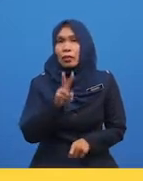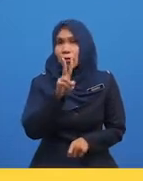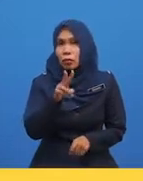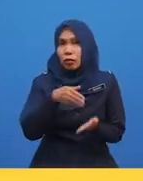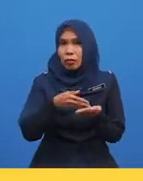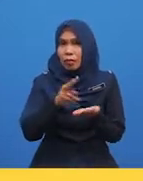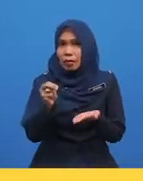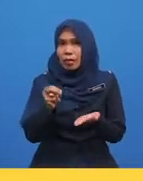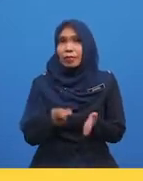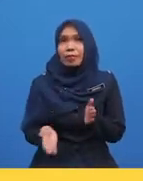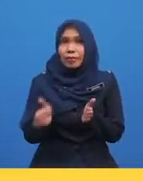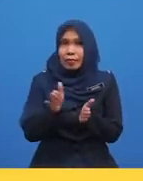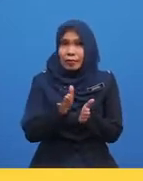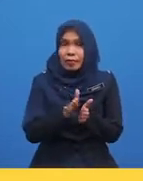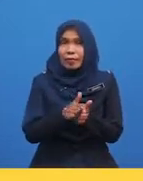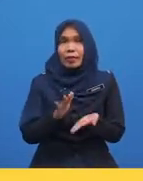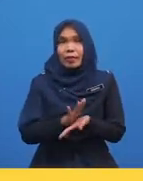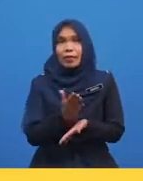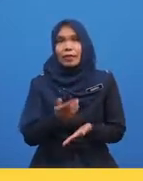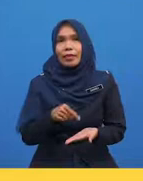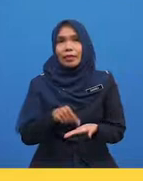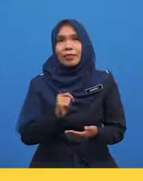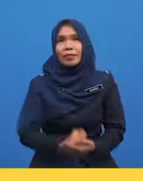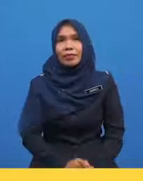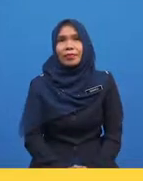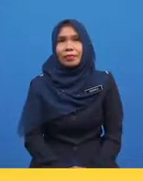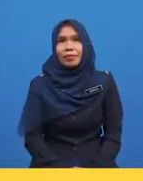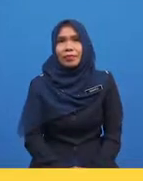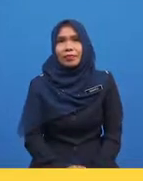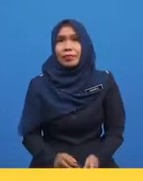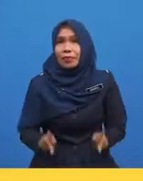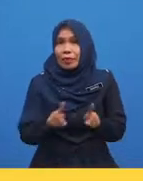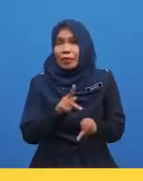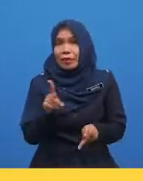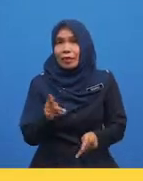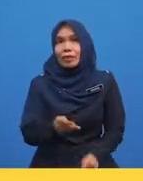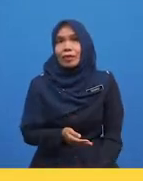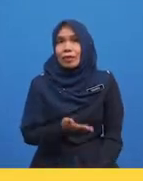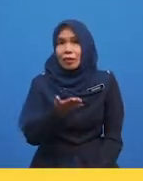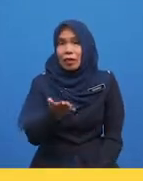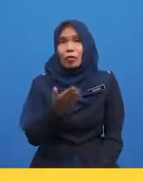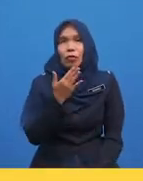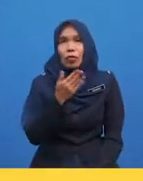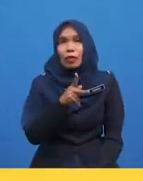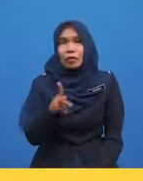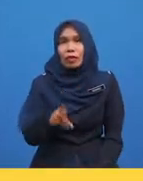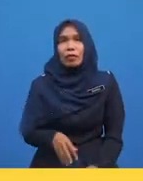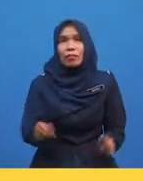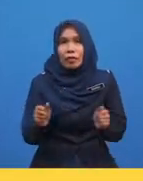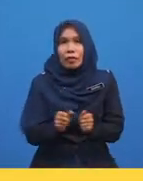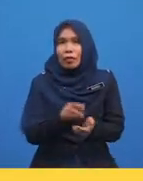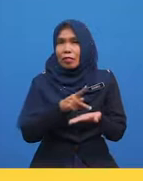2 bahagian lipatan kertas ini. pastikan kamu warnakan